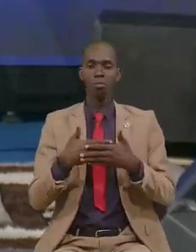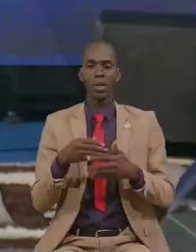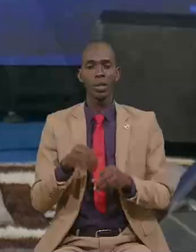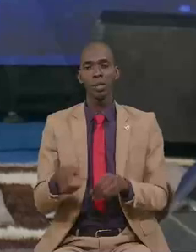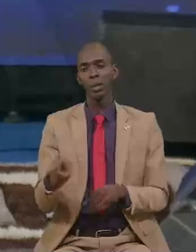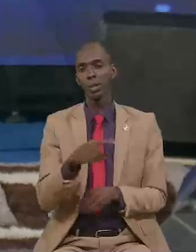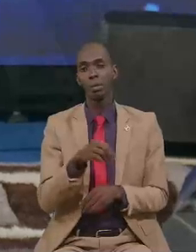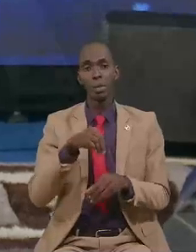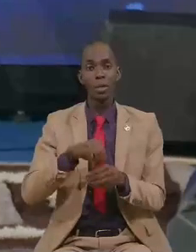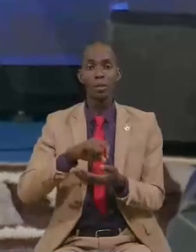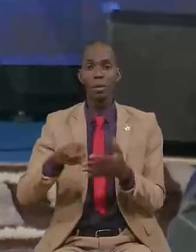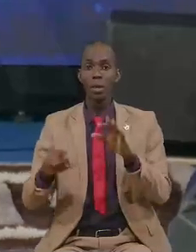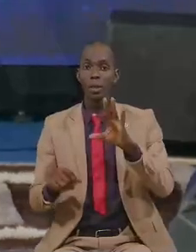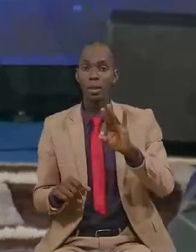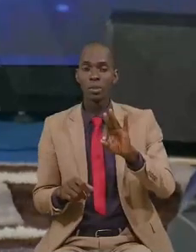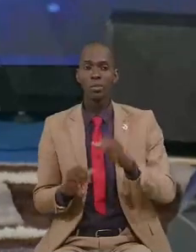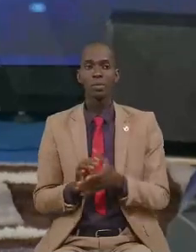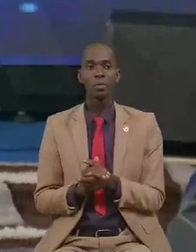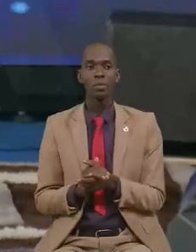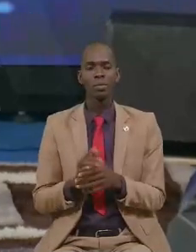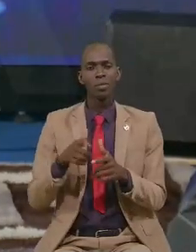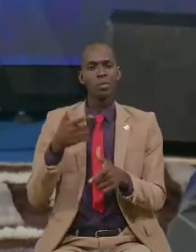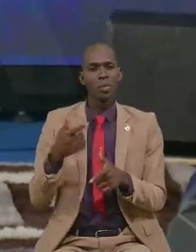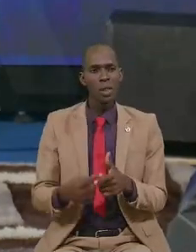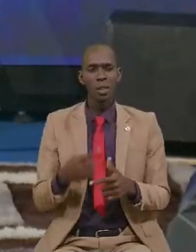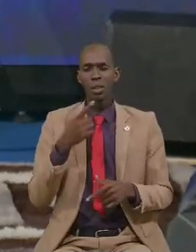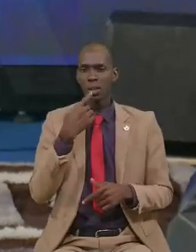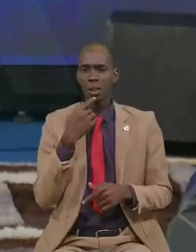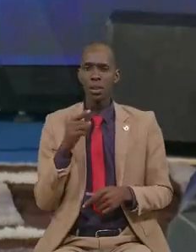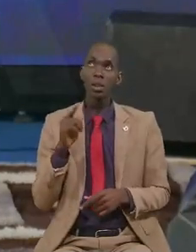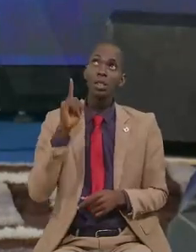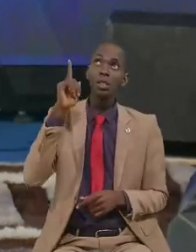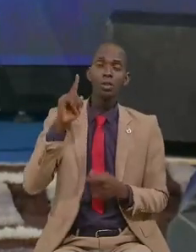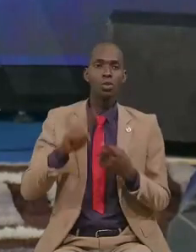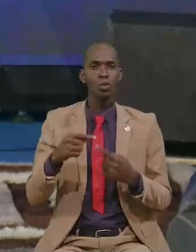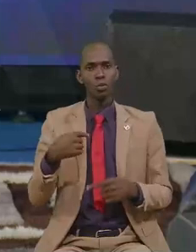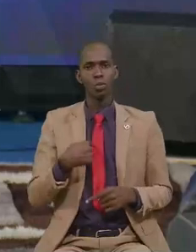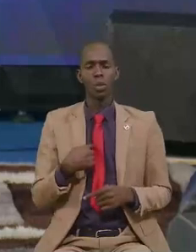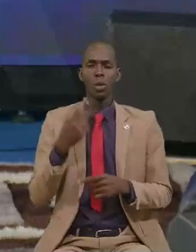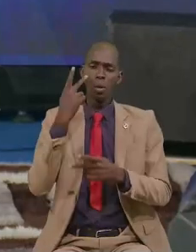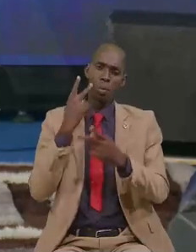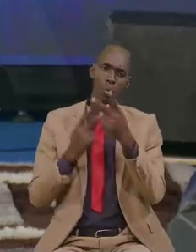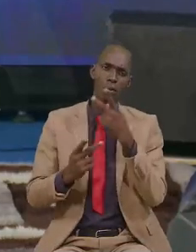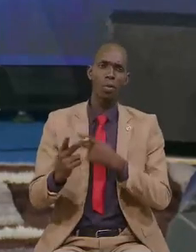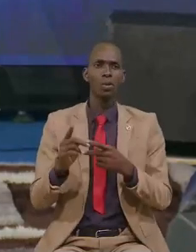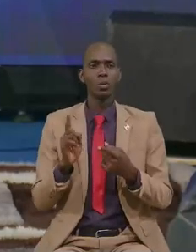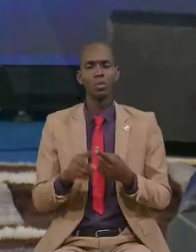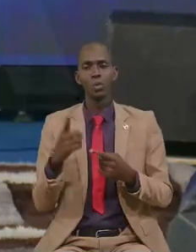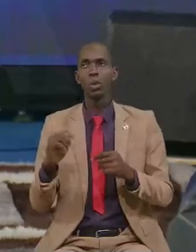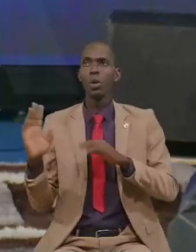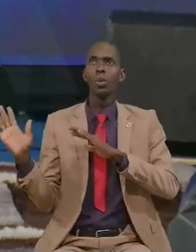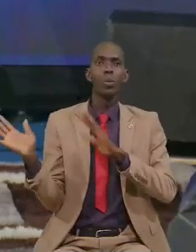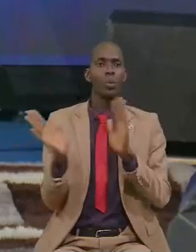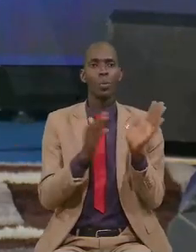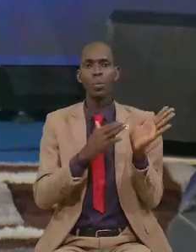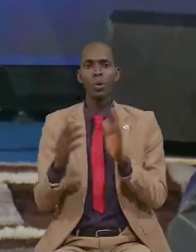Verset 9. Il me dit: prophétise et parle à l'esprit. Prophétise, fils